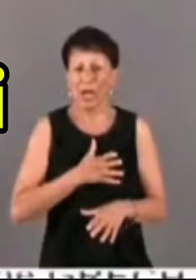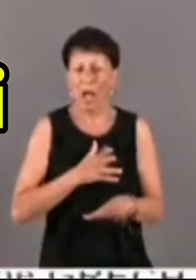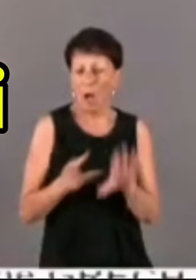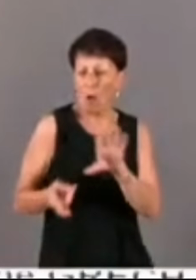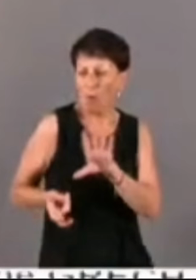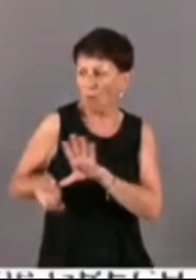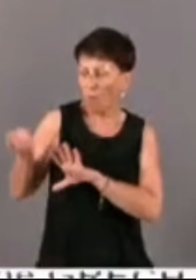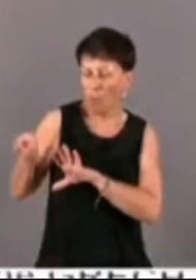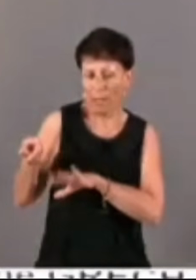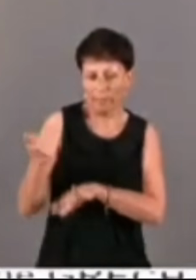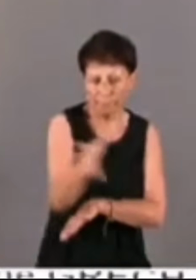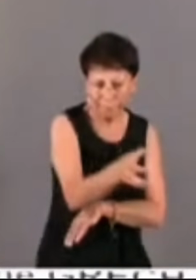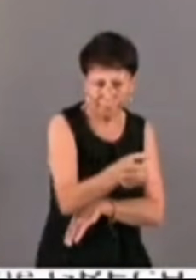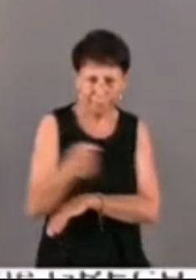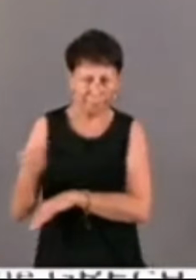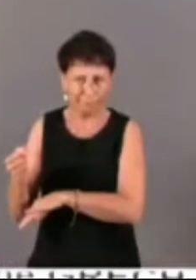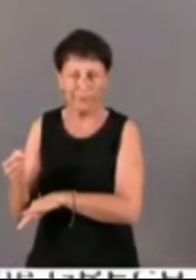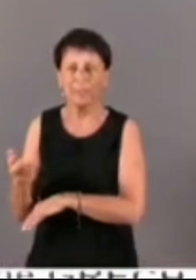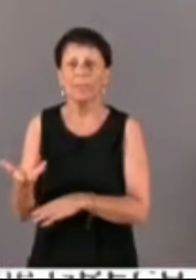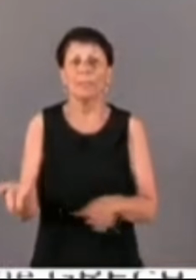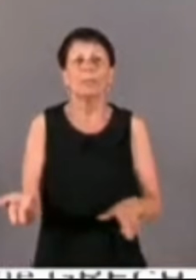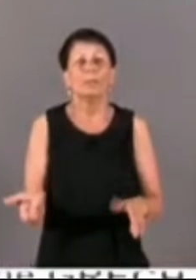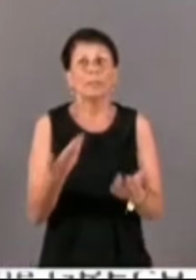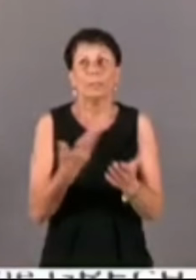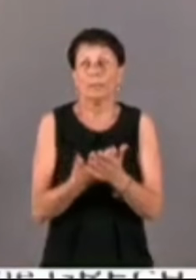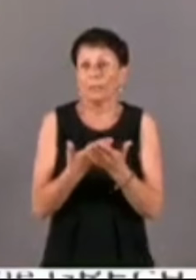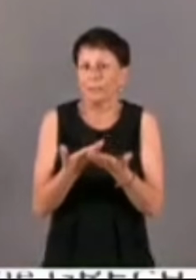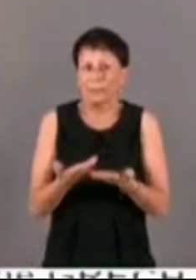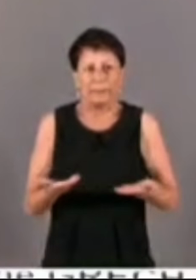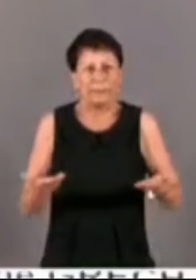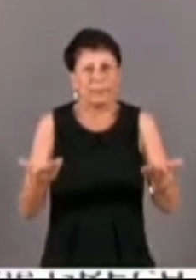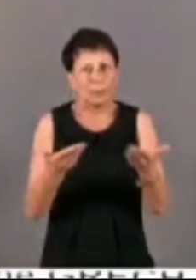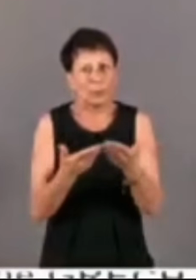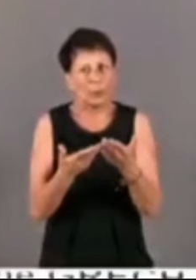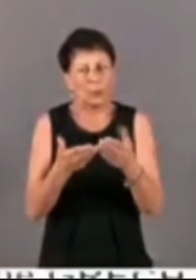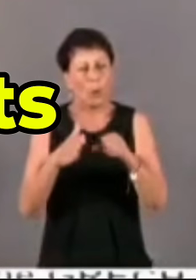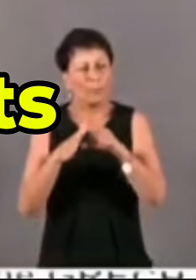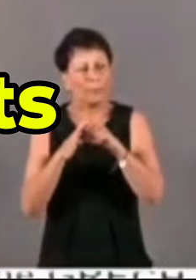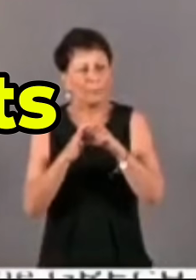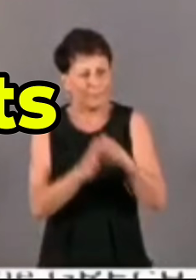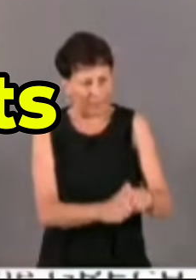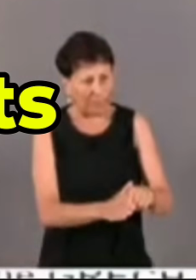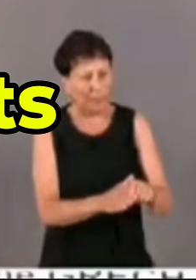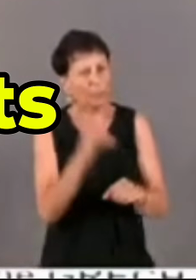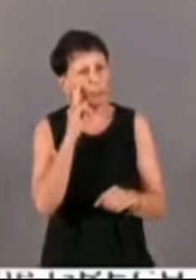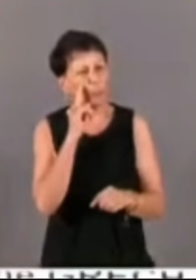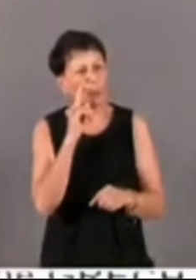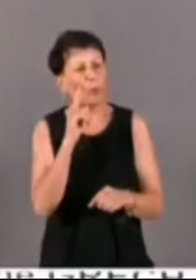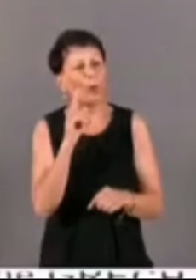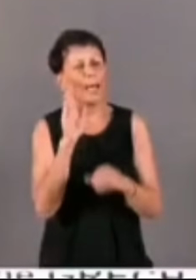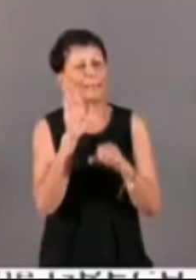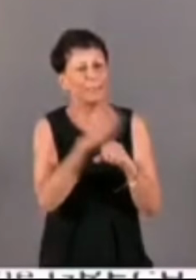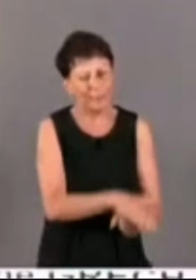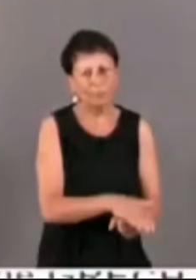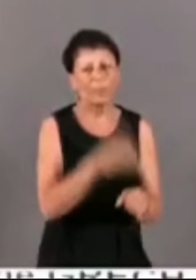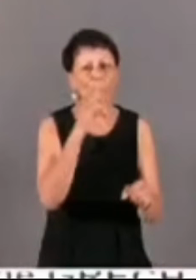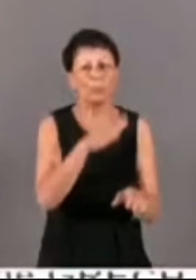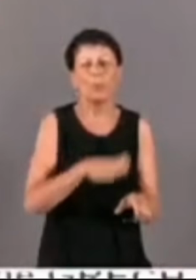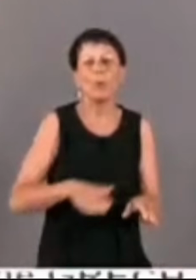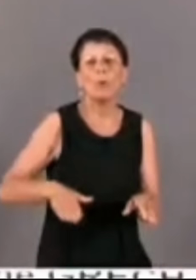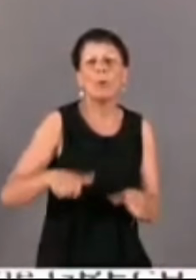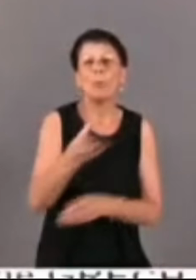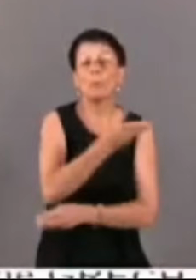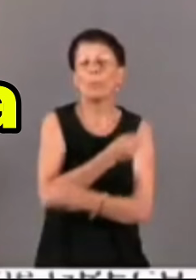été volés à leurs propriétaires. Donc voilà une situation discriminante pour les habitants de Saint-Jérôme. J'ai interrogé